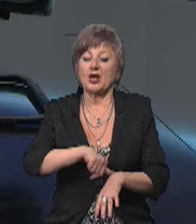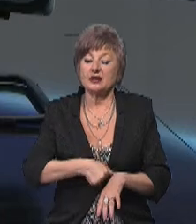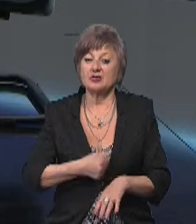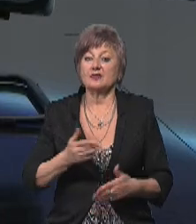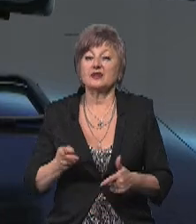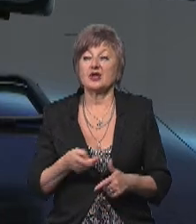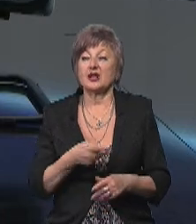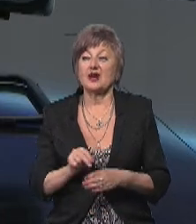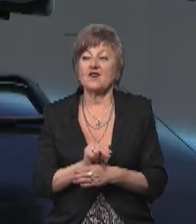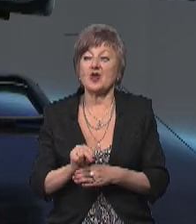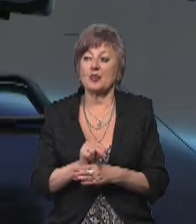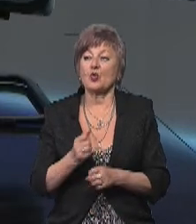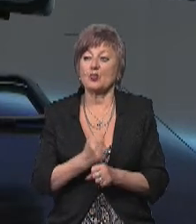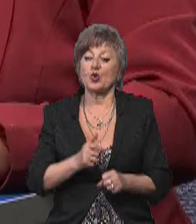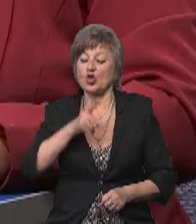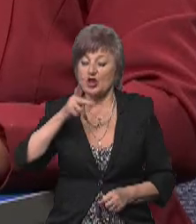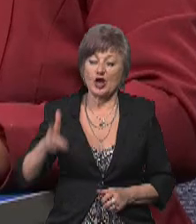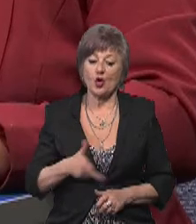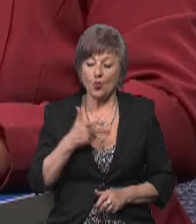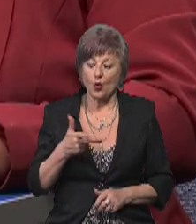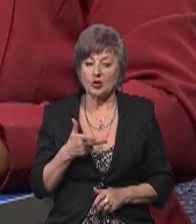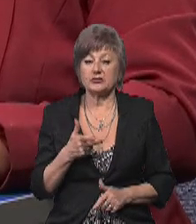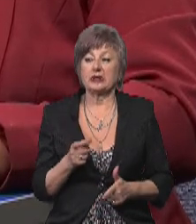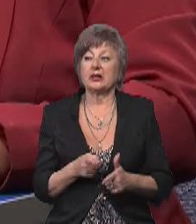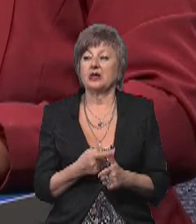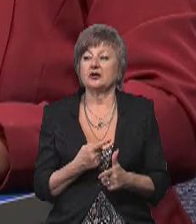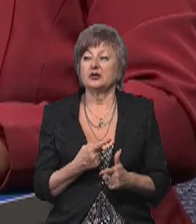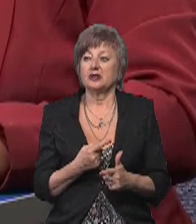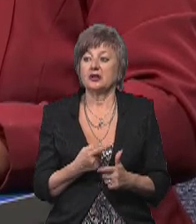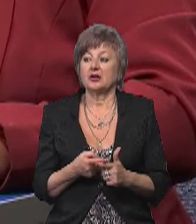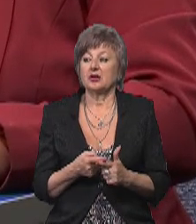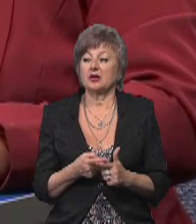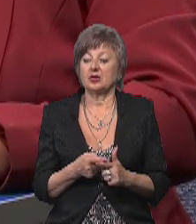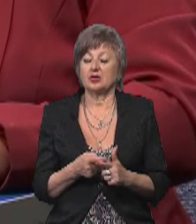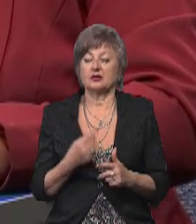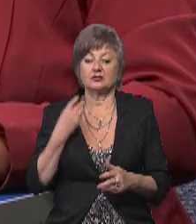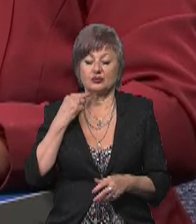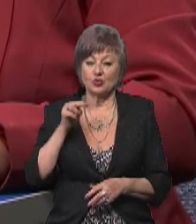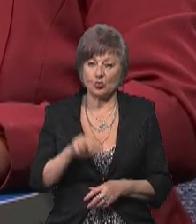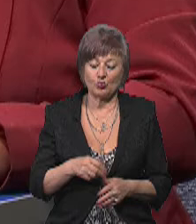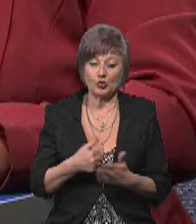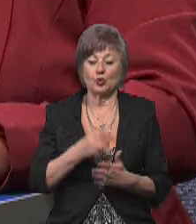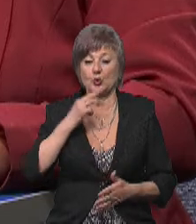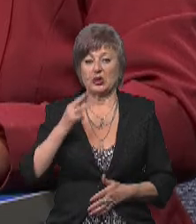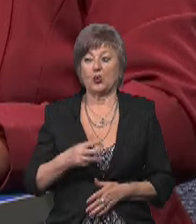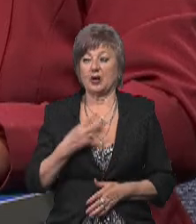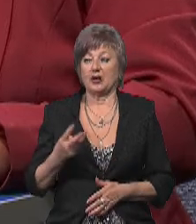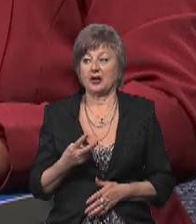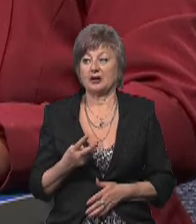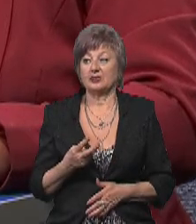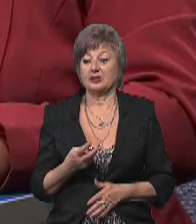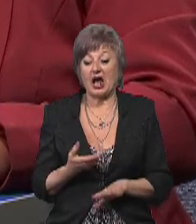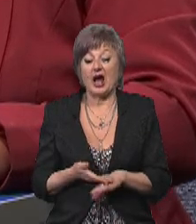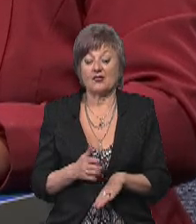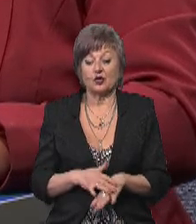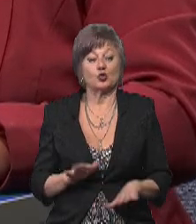або виправні роботи до 3 років, або обмеження волі до 3 років. Ну, а в тяжких